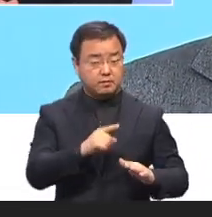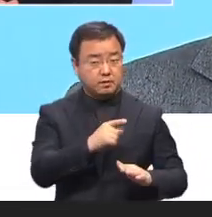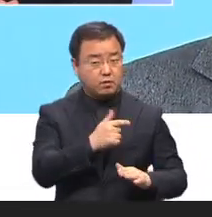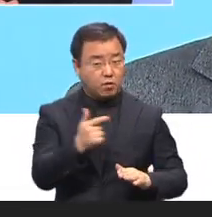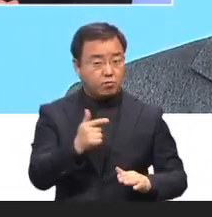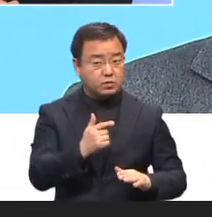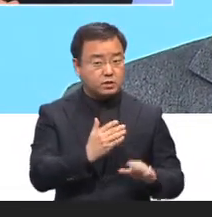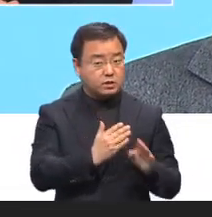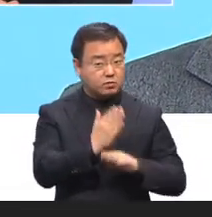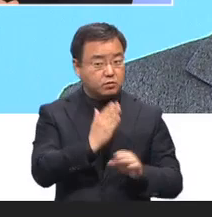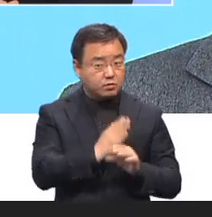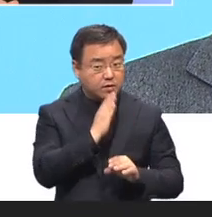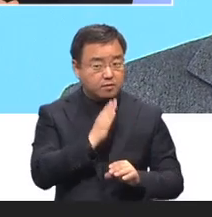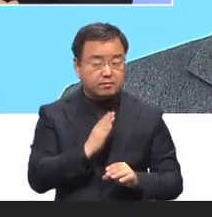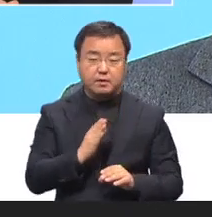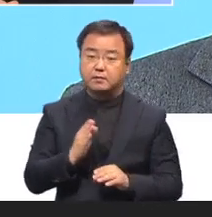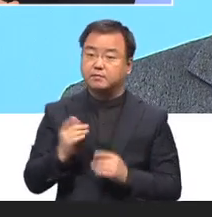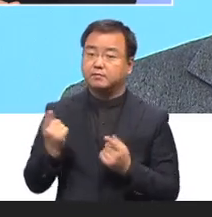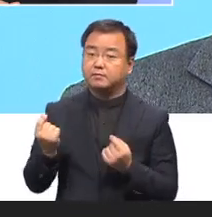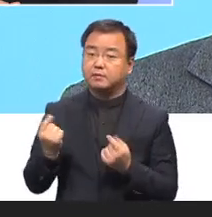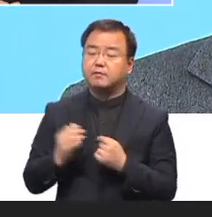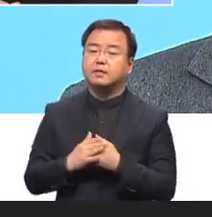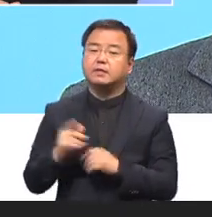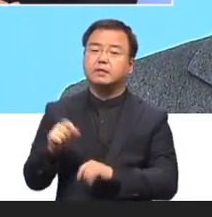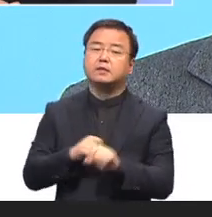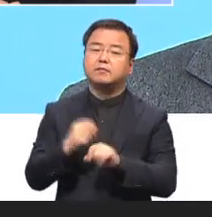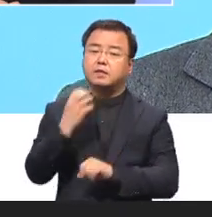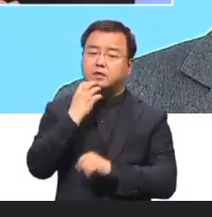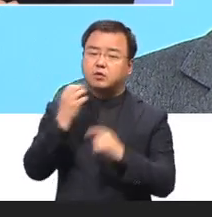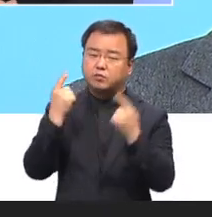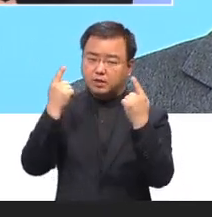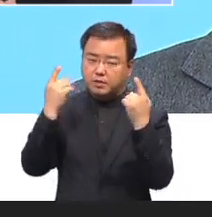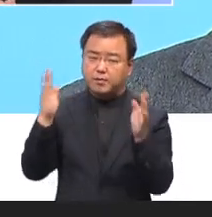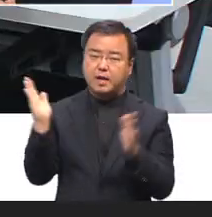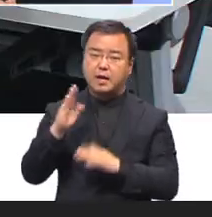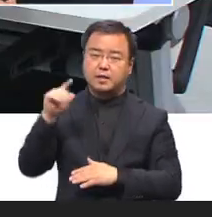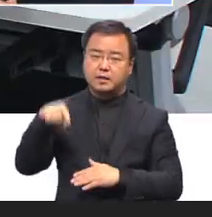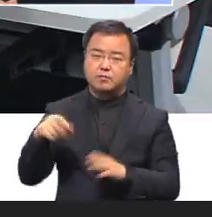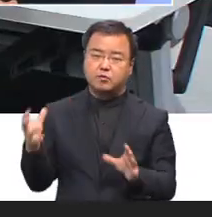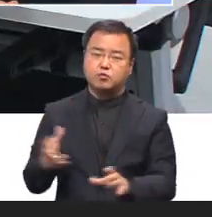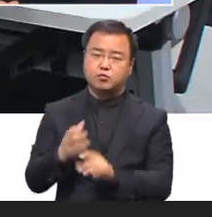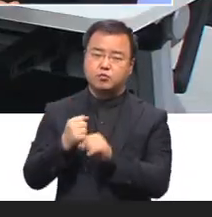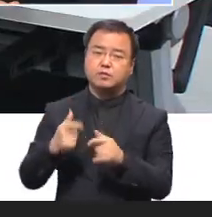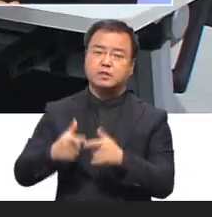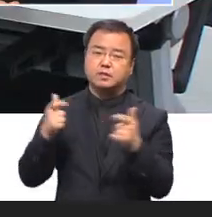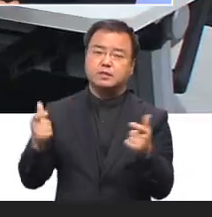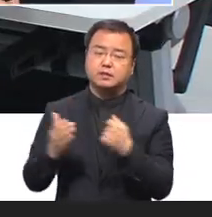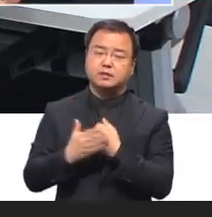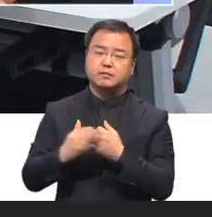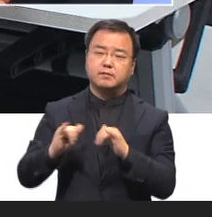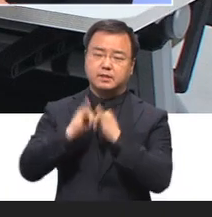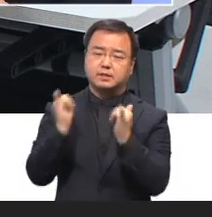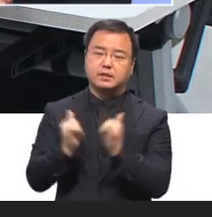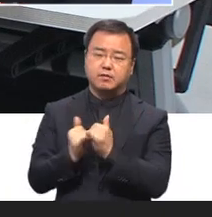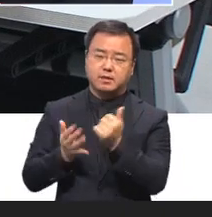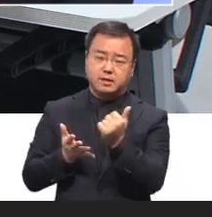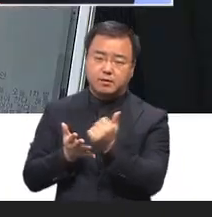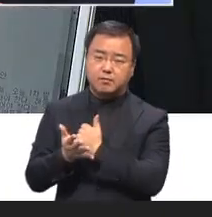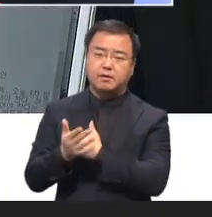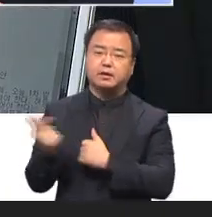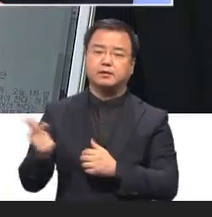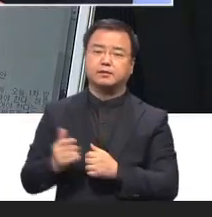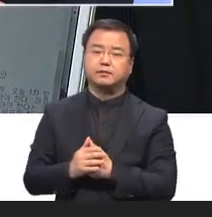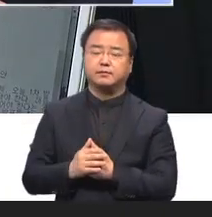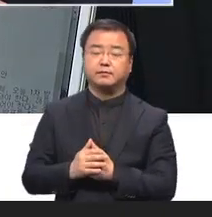있다라고 말씀을 하시는 거군요. 네, 그런 것 같습니다. 특히 예. 이제 서울대학교가 너무 학종을 많이 늘리는 바람에 사회적 파장이 큰 것 같아요. 예. 근데